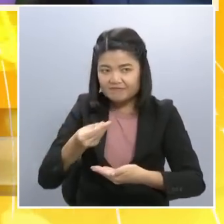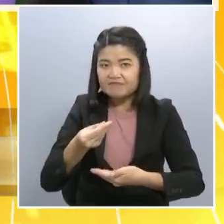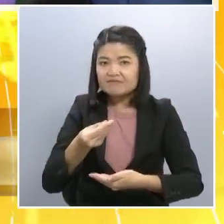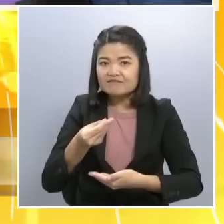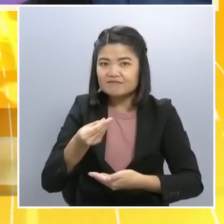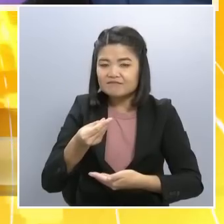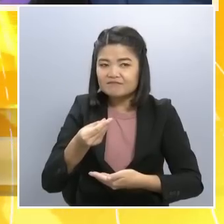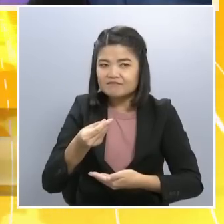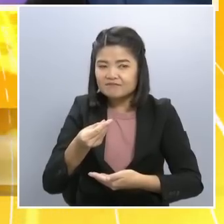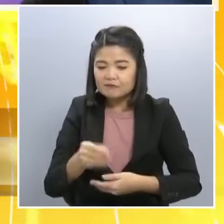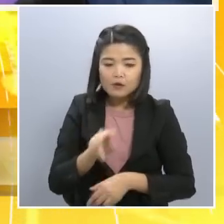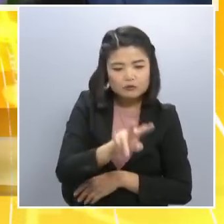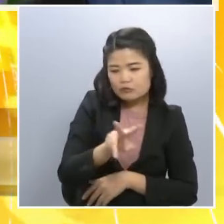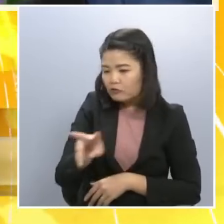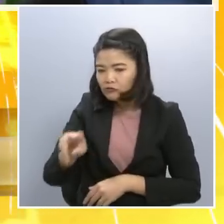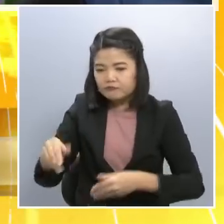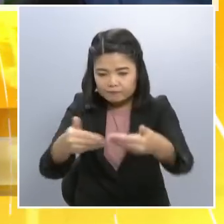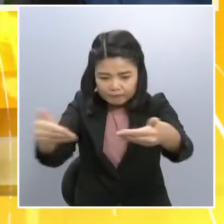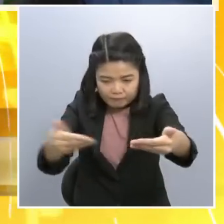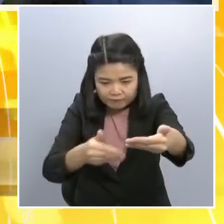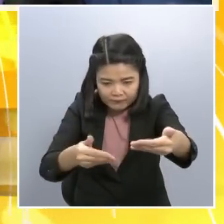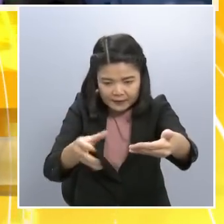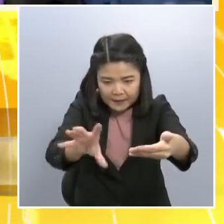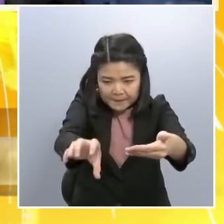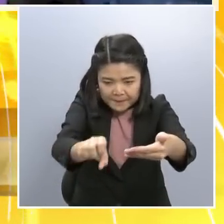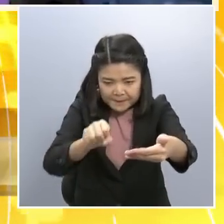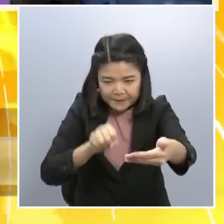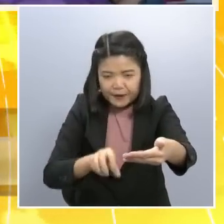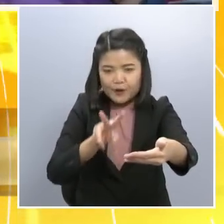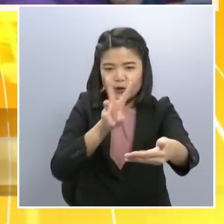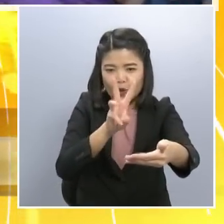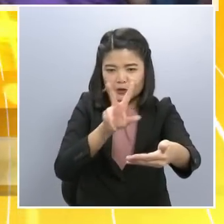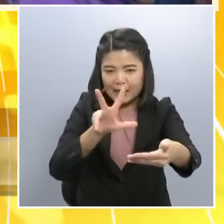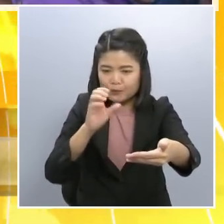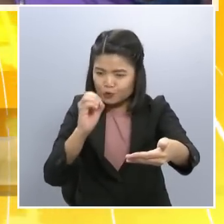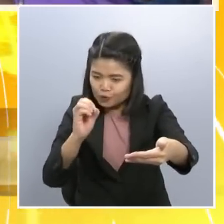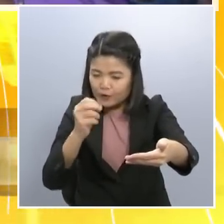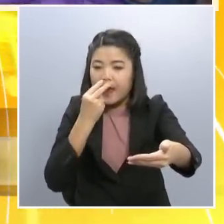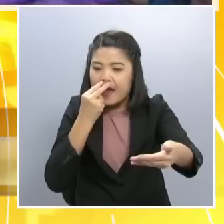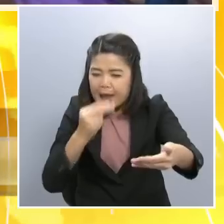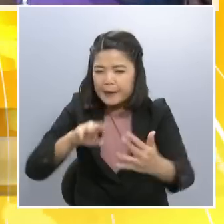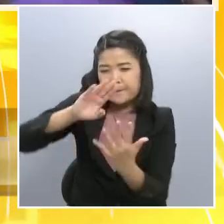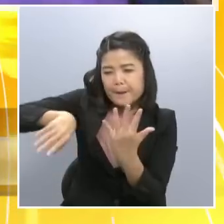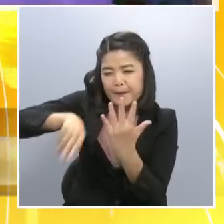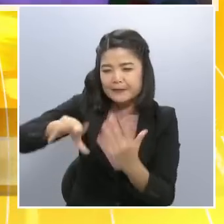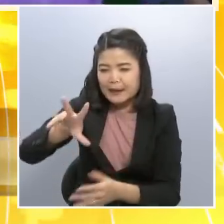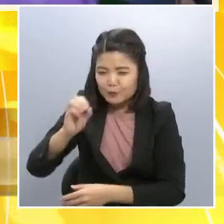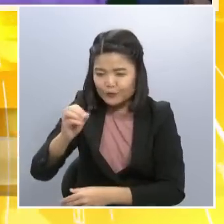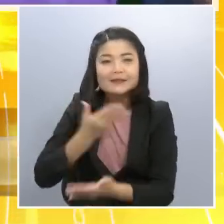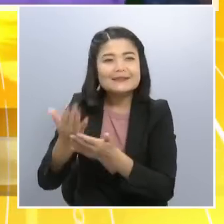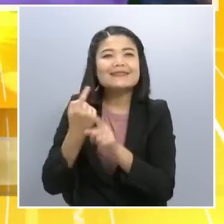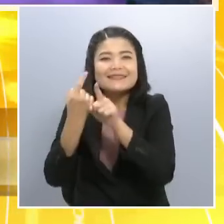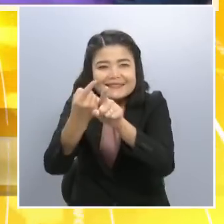พิธาก็มองแล้วหยิบ6 630ไปแล้วป้าก็เห็นมันมี30เอาตามพิธาซะหน่อยเนา